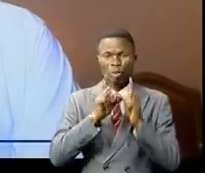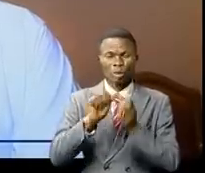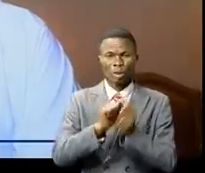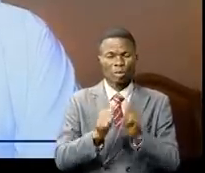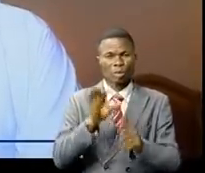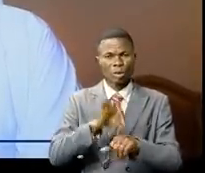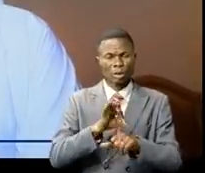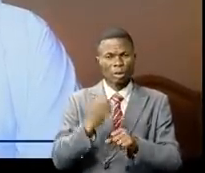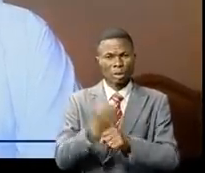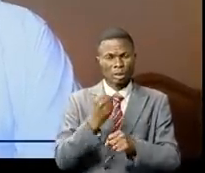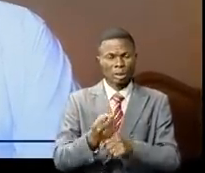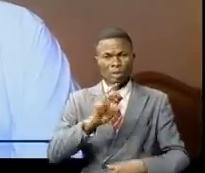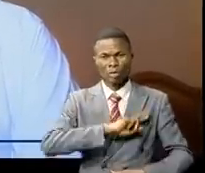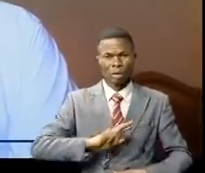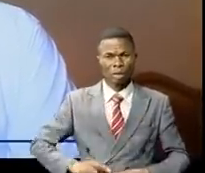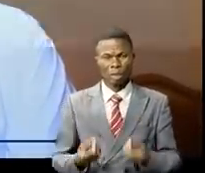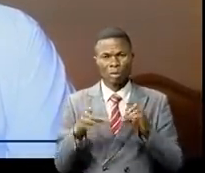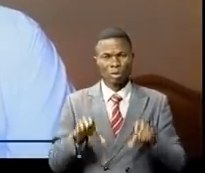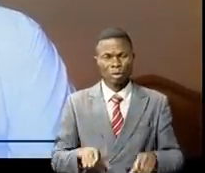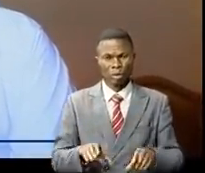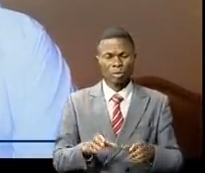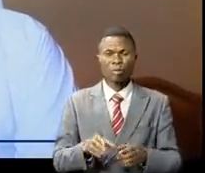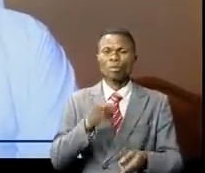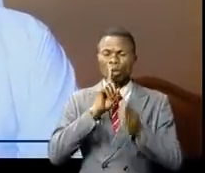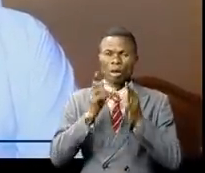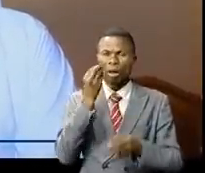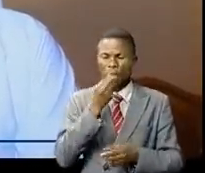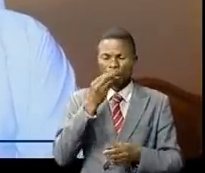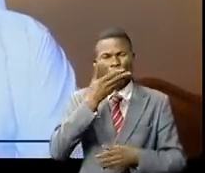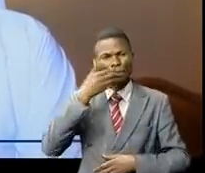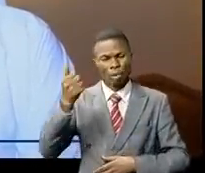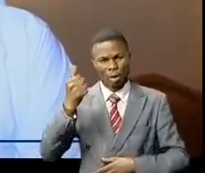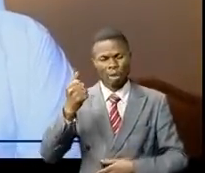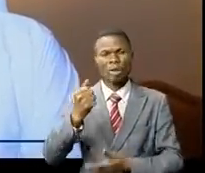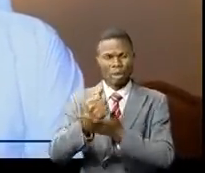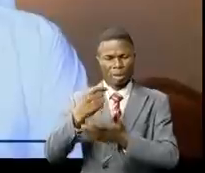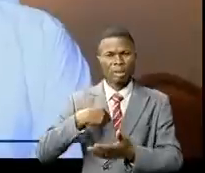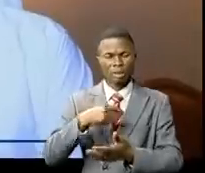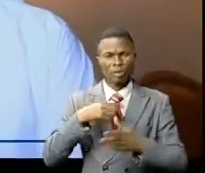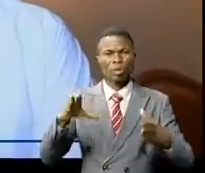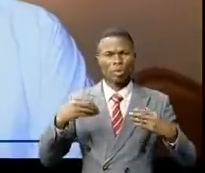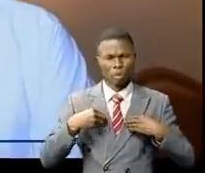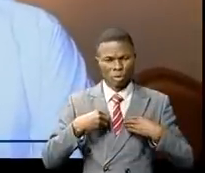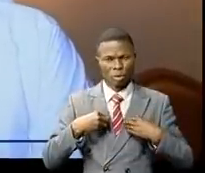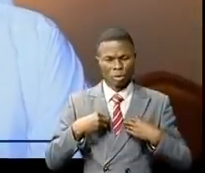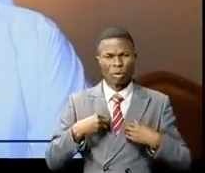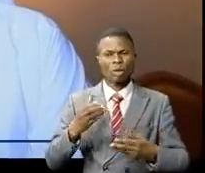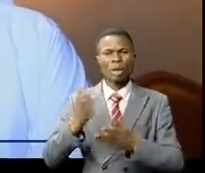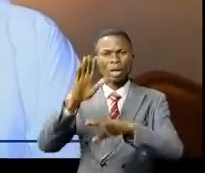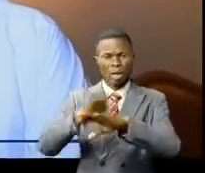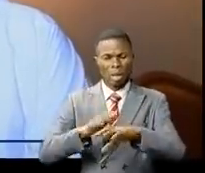d'affaires en rdc c'était des échanges fructueux qui nous convainc que de motiver les investisseurs